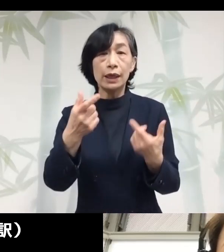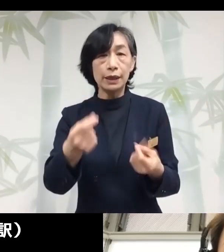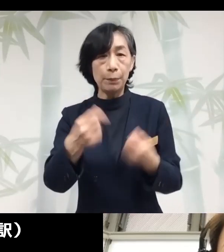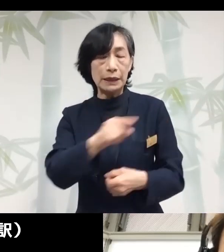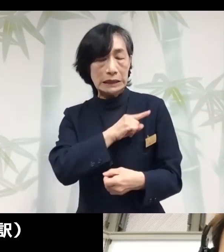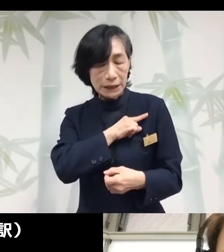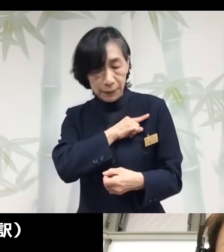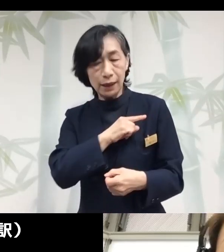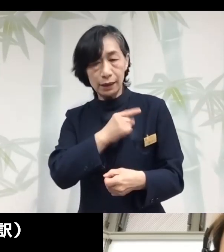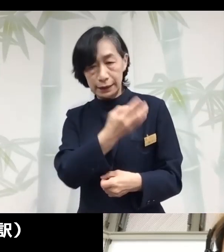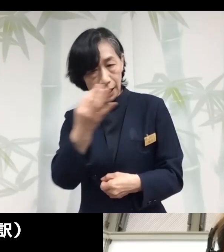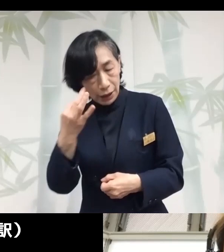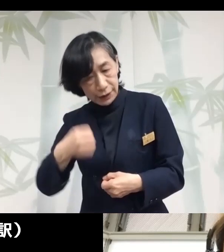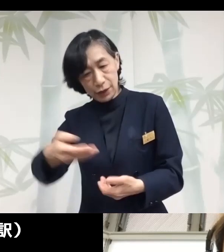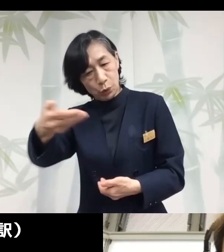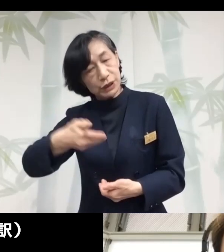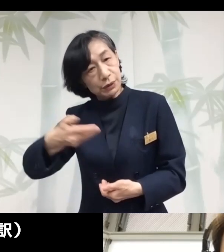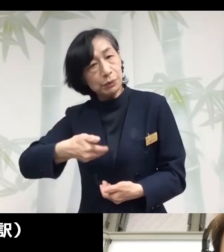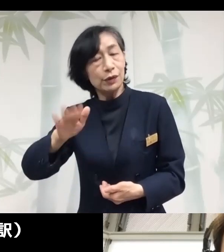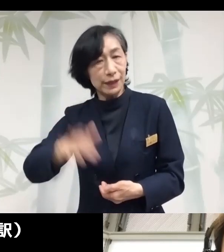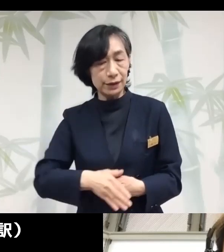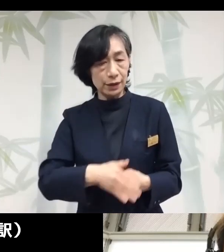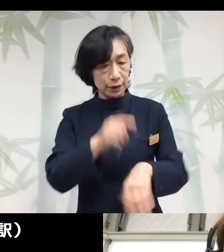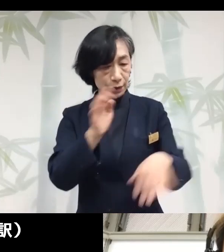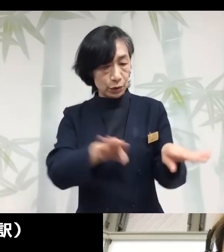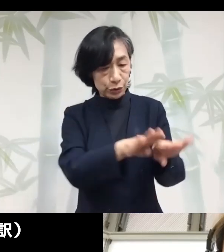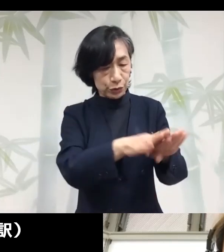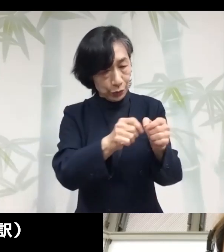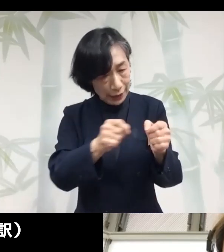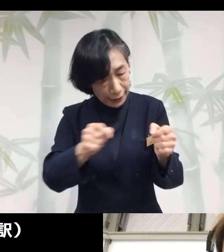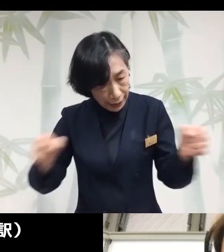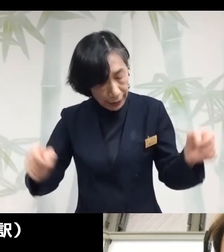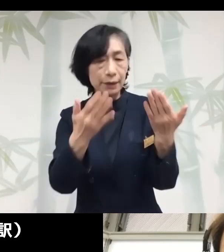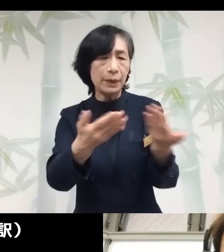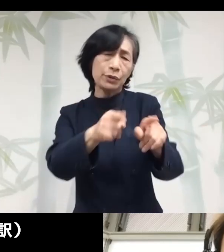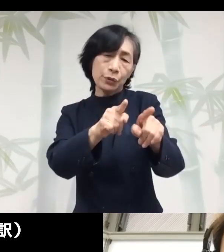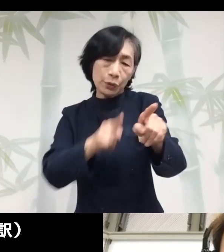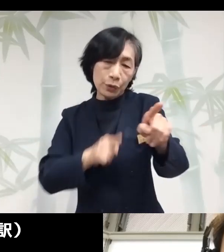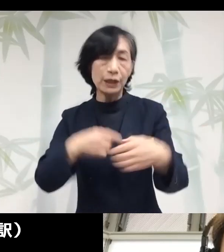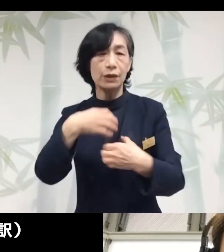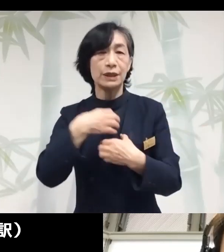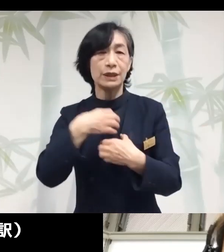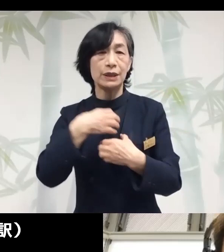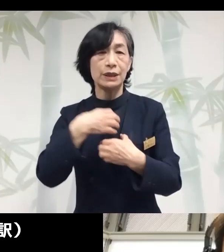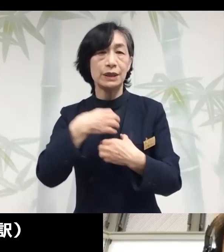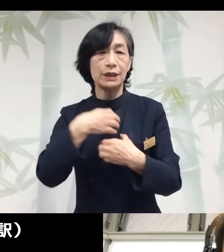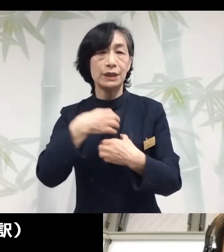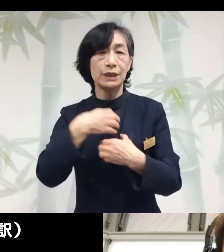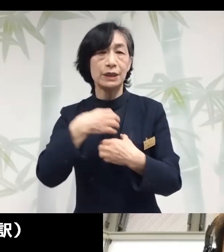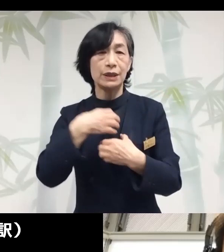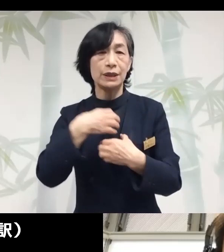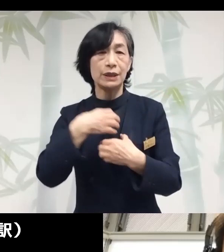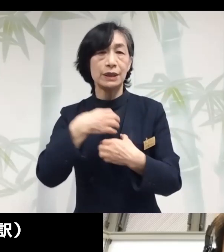今回ね、質問でした。長引く休校措置に、勉強の遅れなどを心配される保護者の方が多いようなん